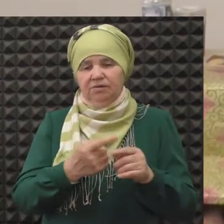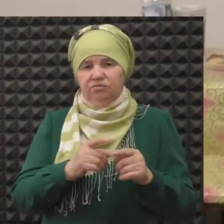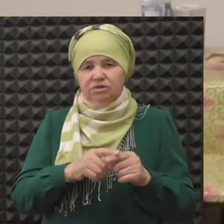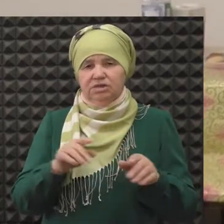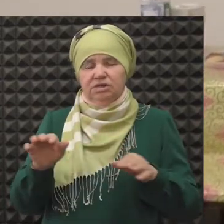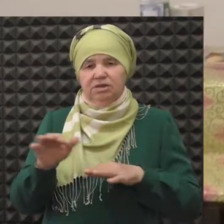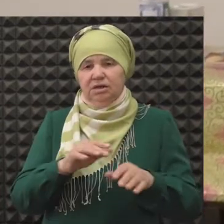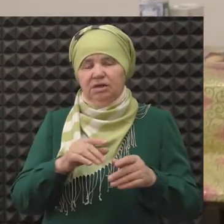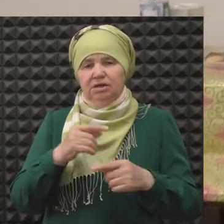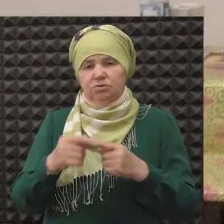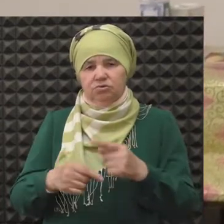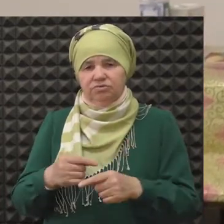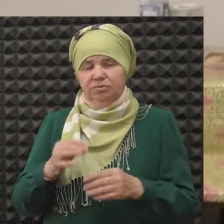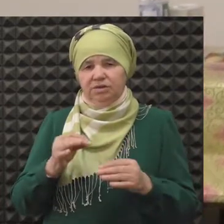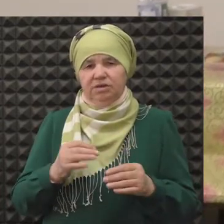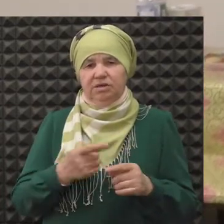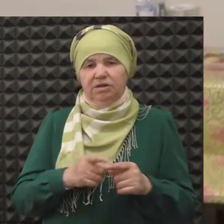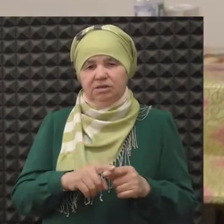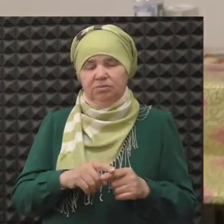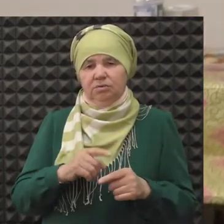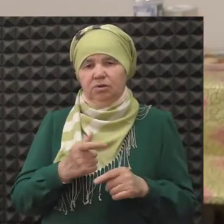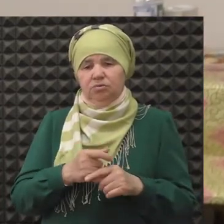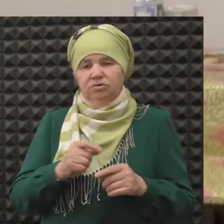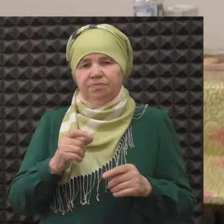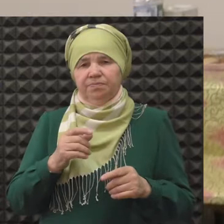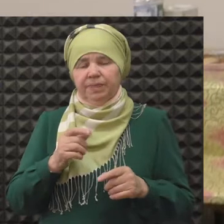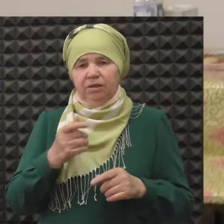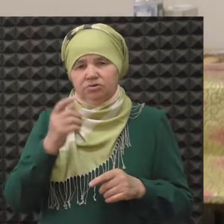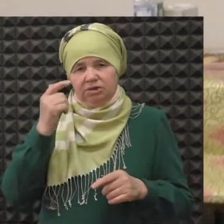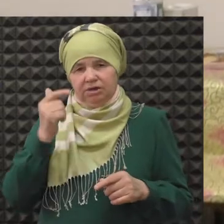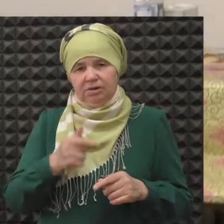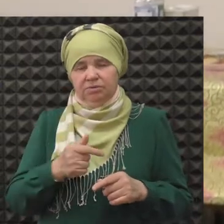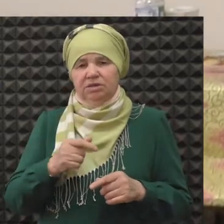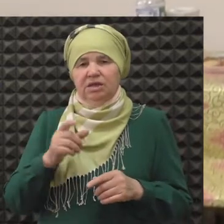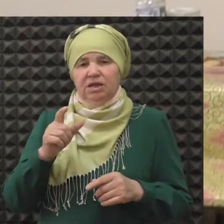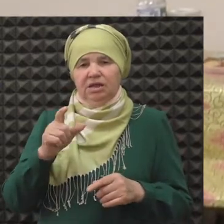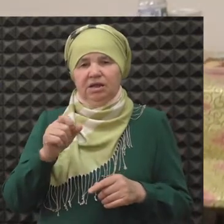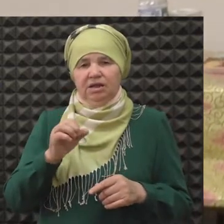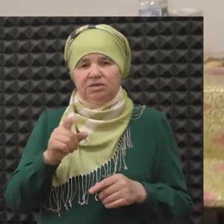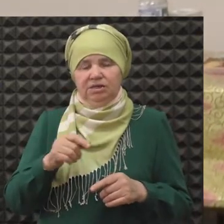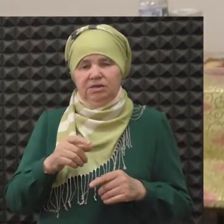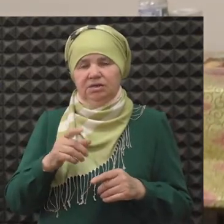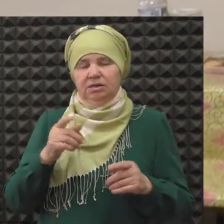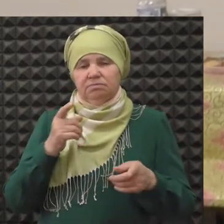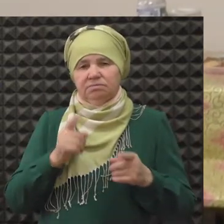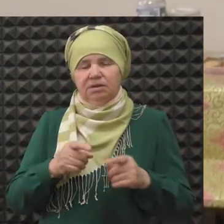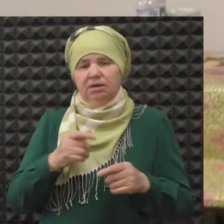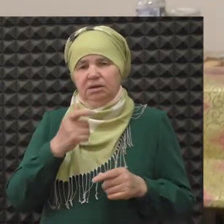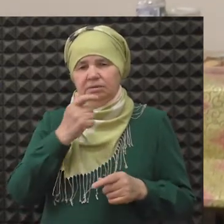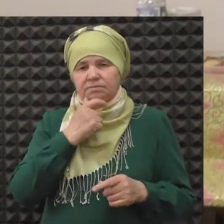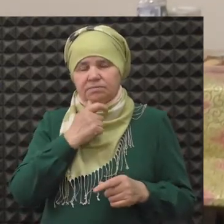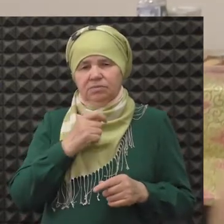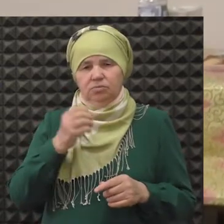темы раскручиваем. Плюс к этому очень подкованные, очень грамотные хазраты и корректные,